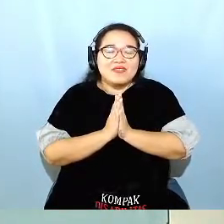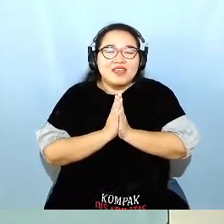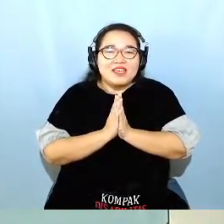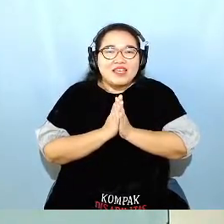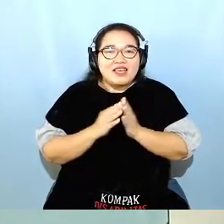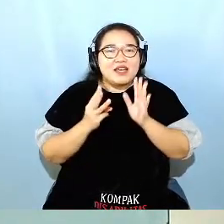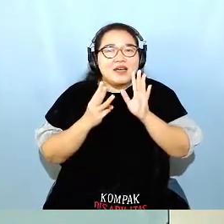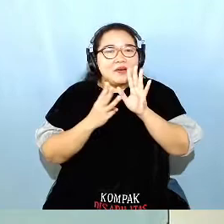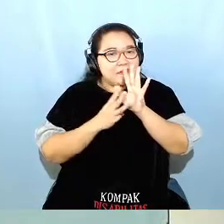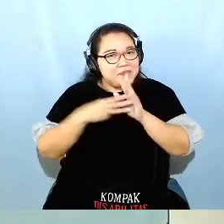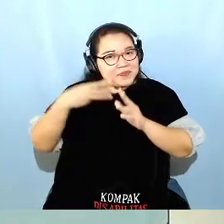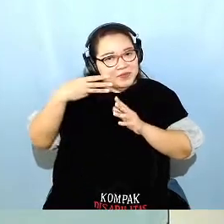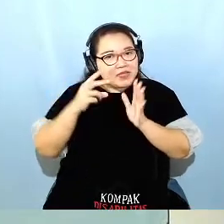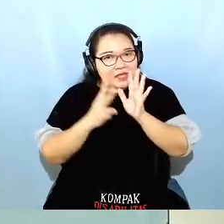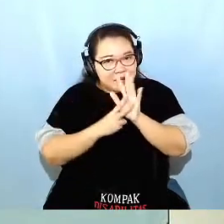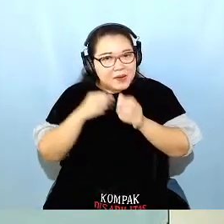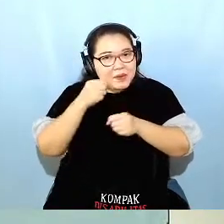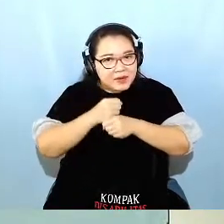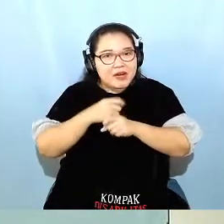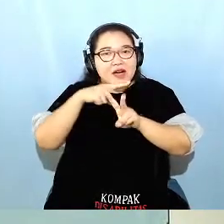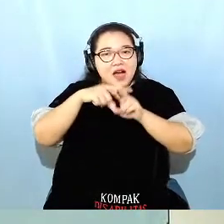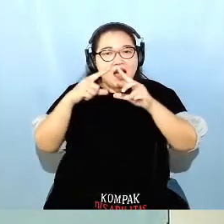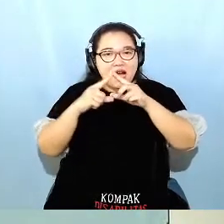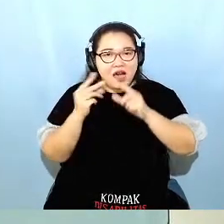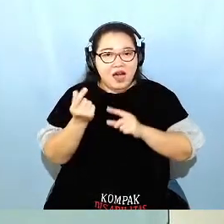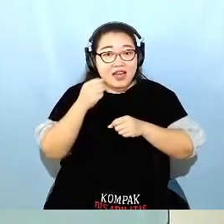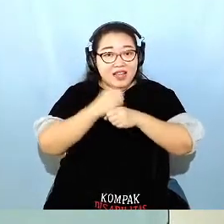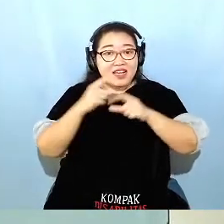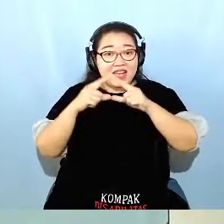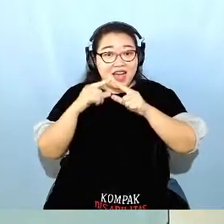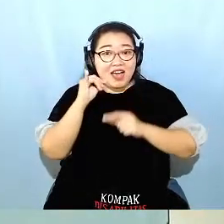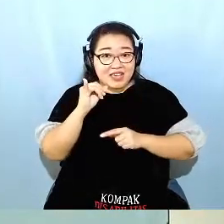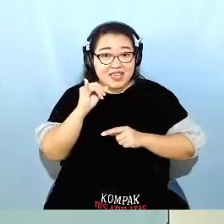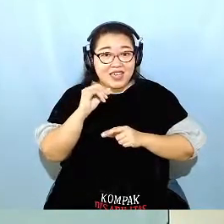Kalau dalam keluarga, kebersamaan adalah misalnya makan bersama.